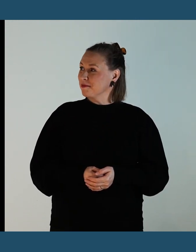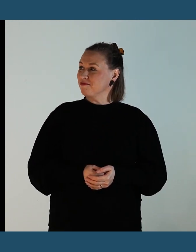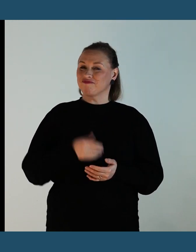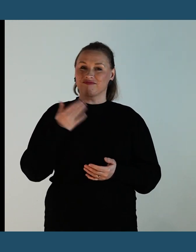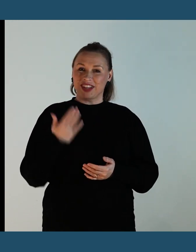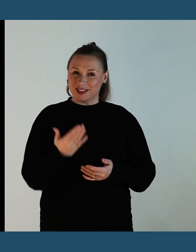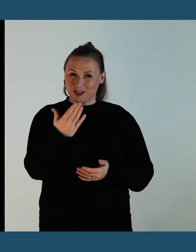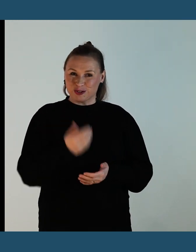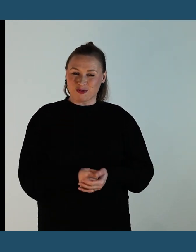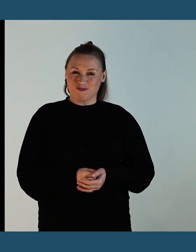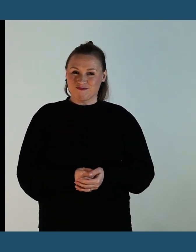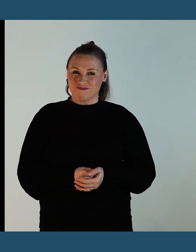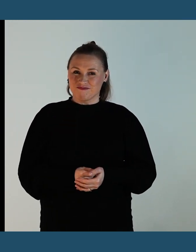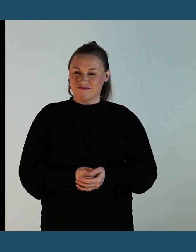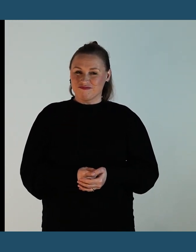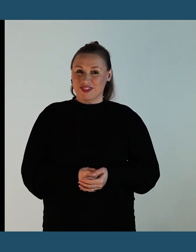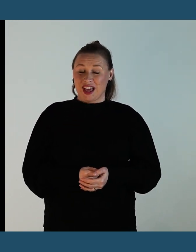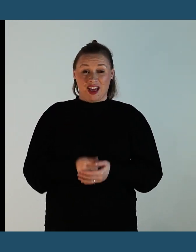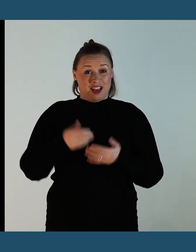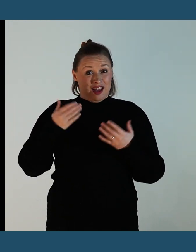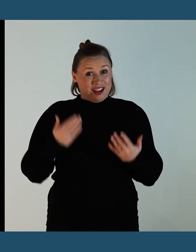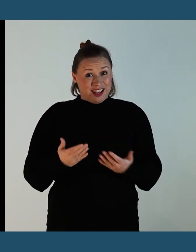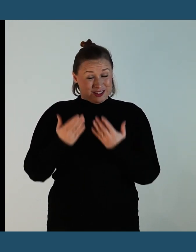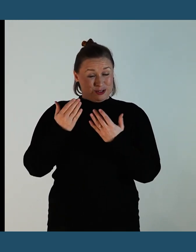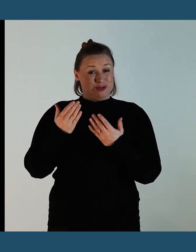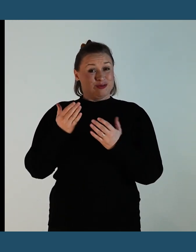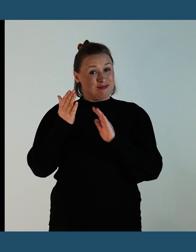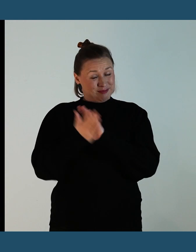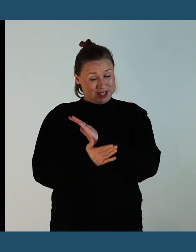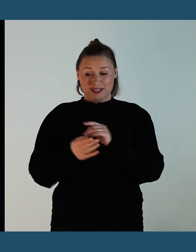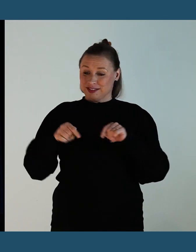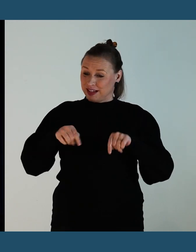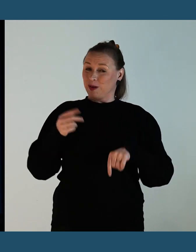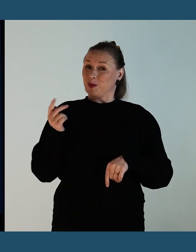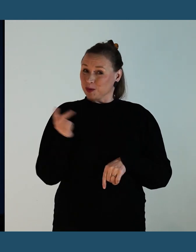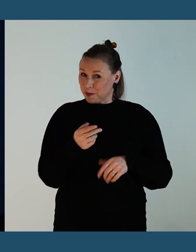Kiitos. Ja kiitos mahdollisuudesta esittää kysymys.